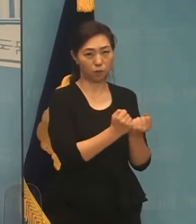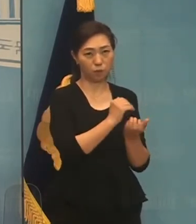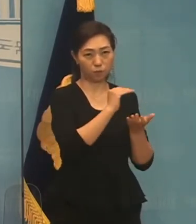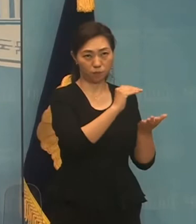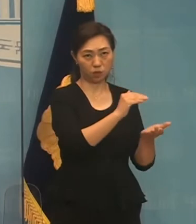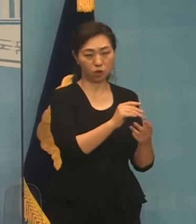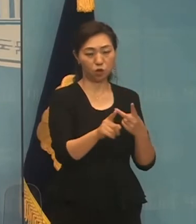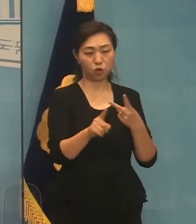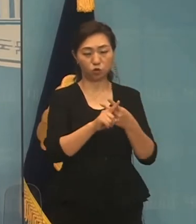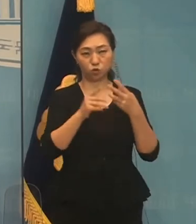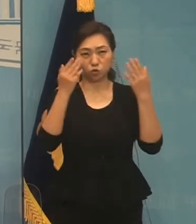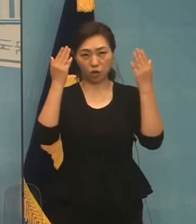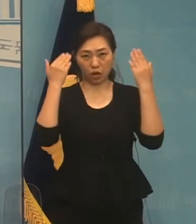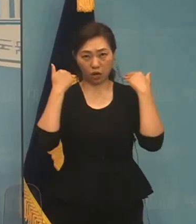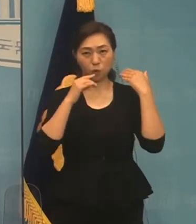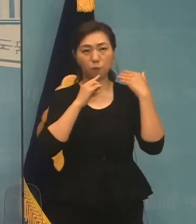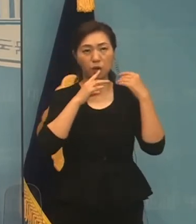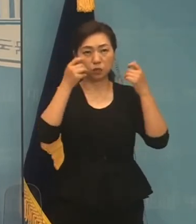중학교만 졸업을 하더라도